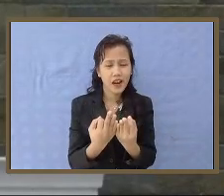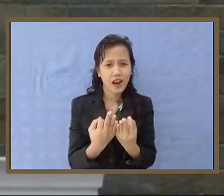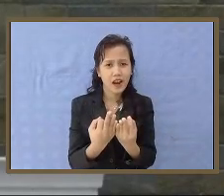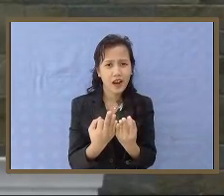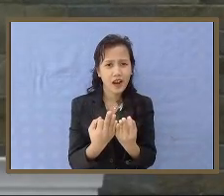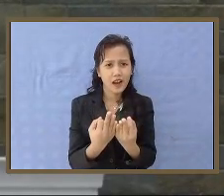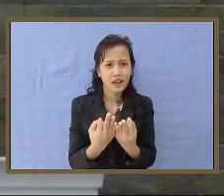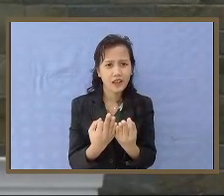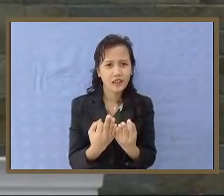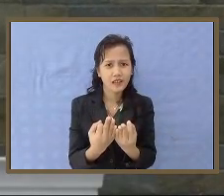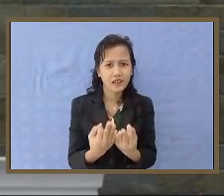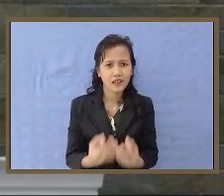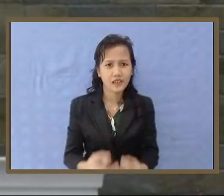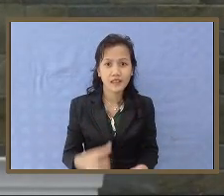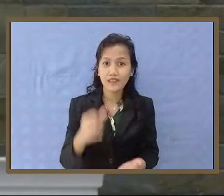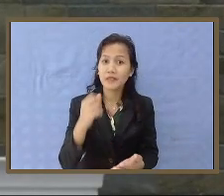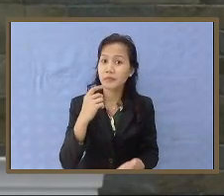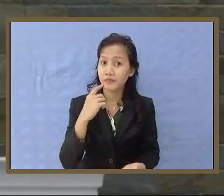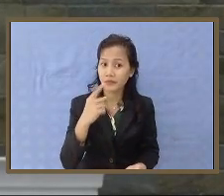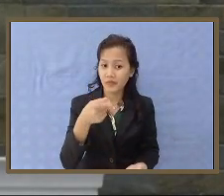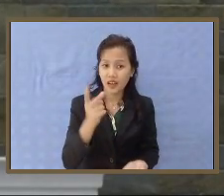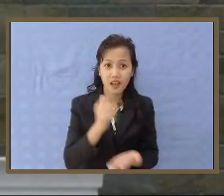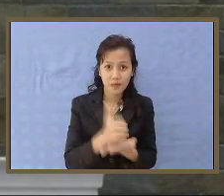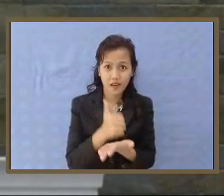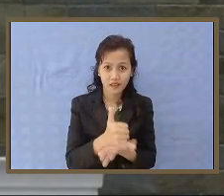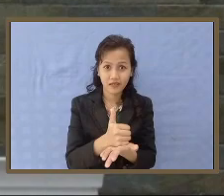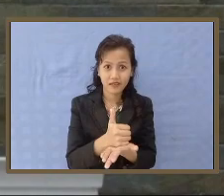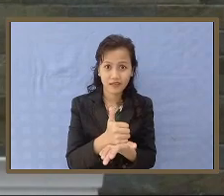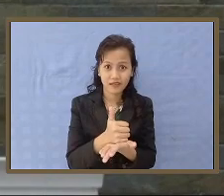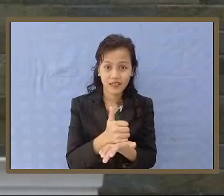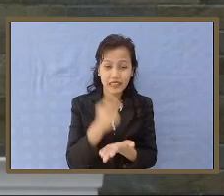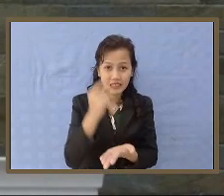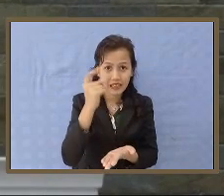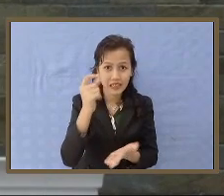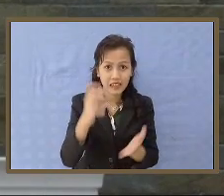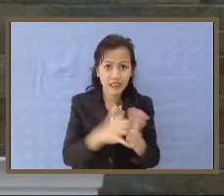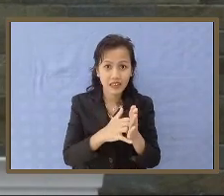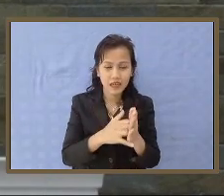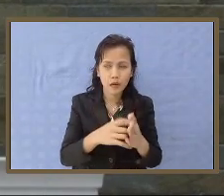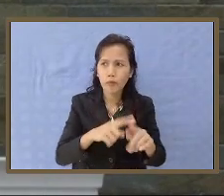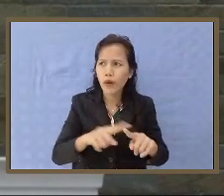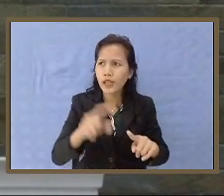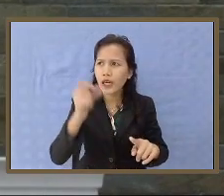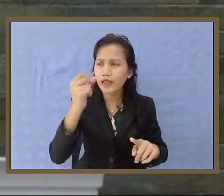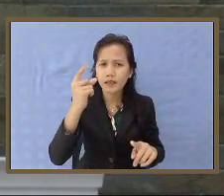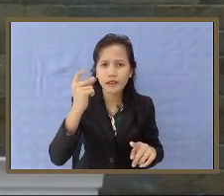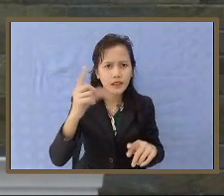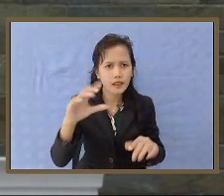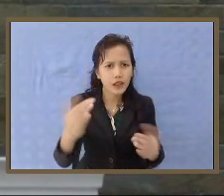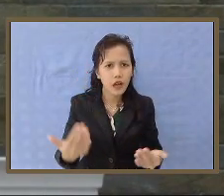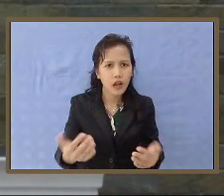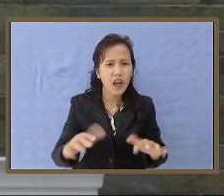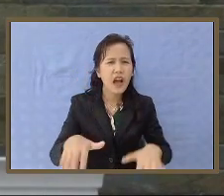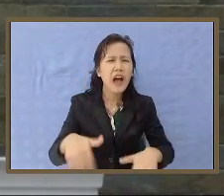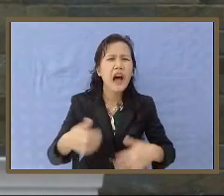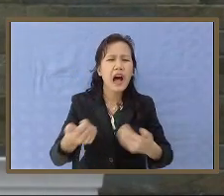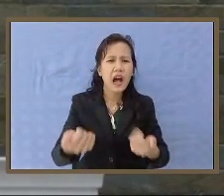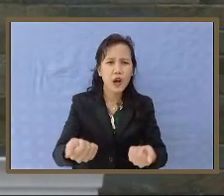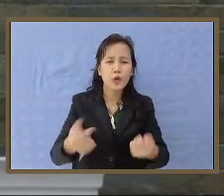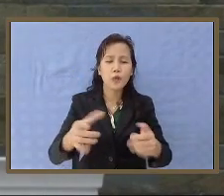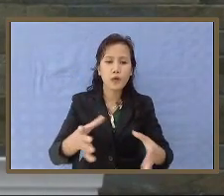right. Everybody says amen for that. Yeah. I understand that. But listen to me now. How would you like to get